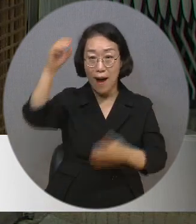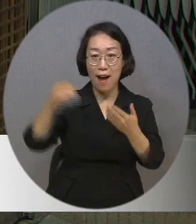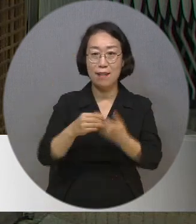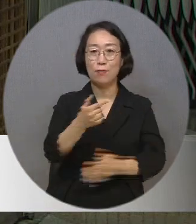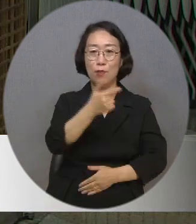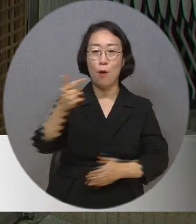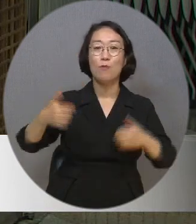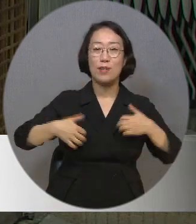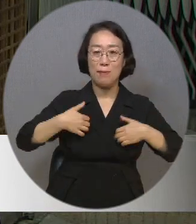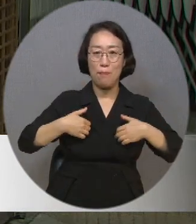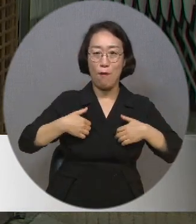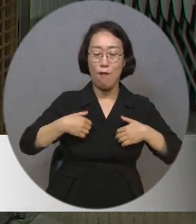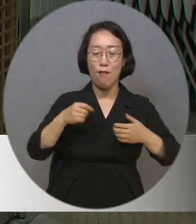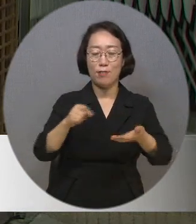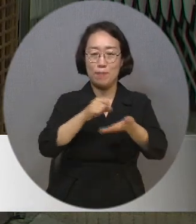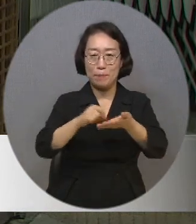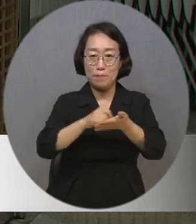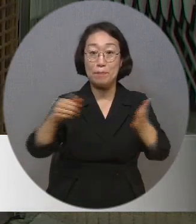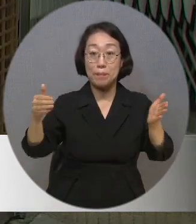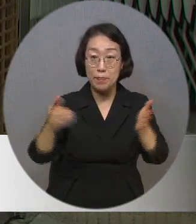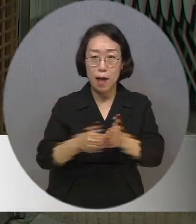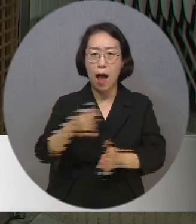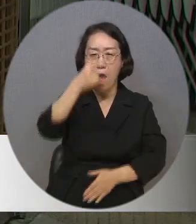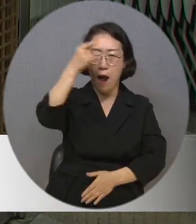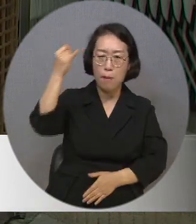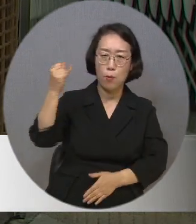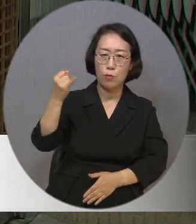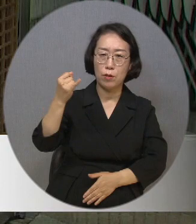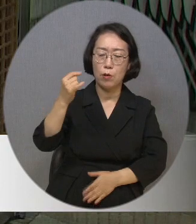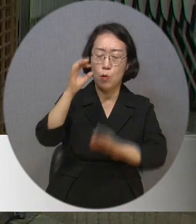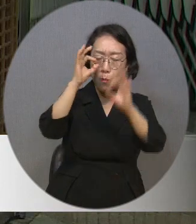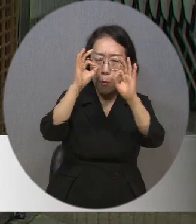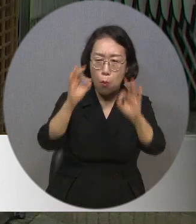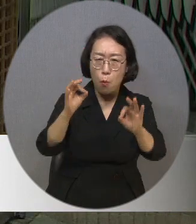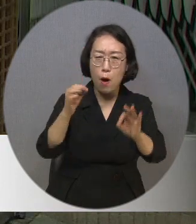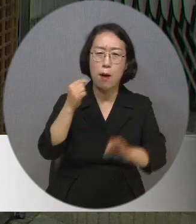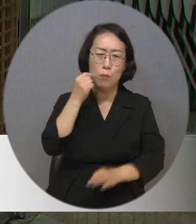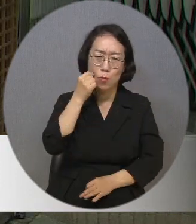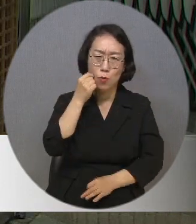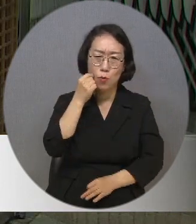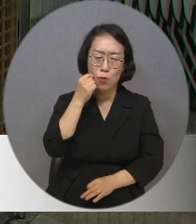마음으로 시를 썼고요. 할머니가 비록 눈이 보이진 않지만 충분히